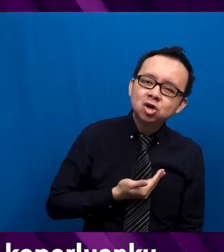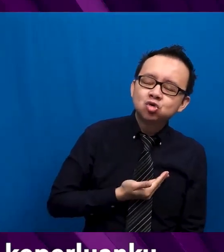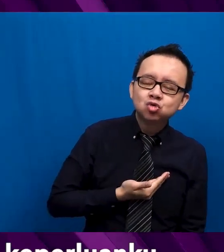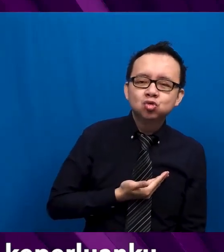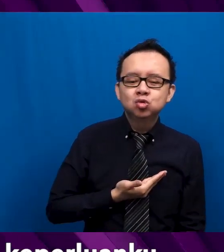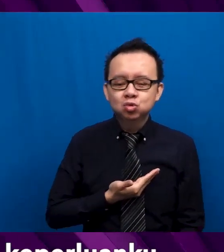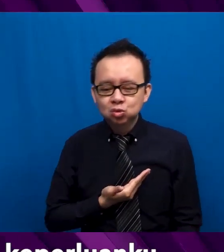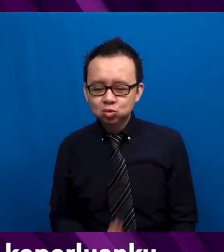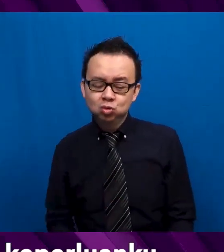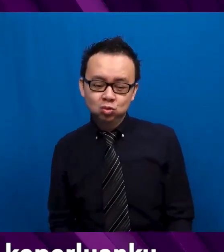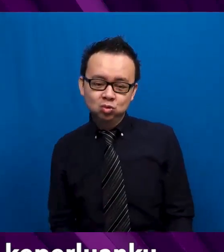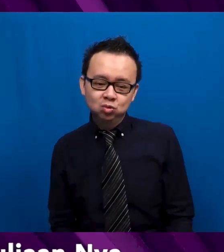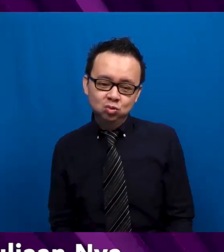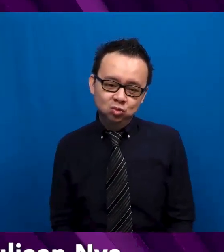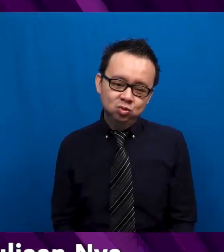keperluanku.